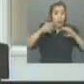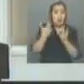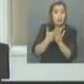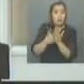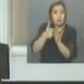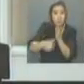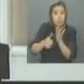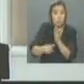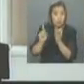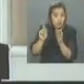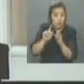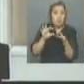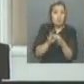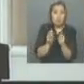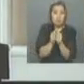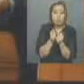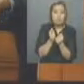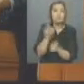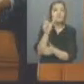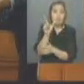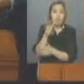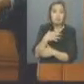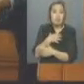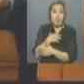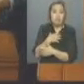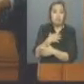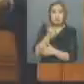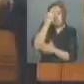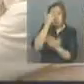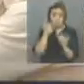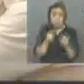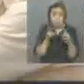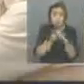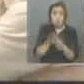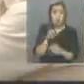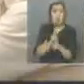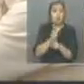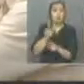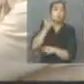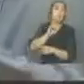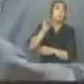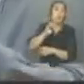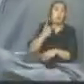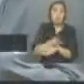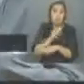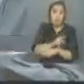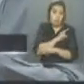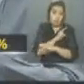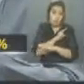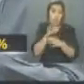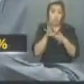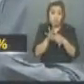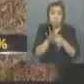องในงานเสวนาเรื่องความเสี่ยงของอุตสาหกรรมการเลี้ยงสัตว์ประธานคณะกรรมการธุรกิจเกษตรและอาหารกล่